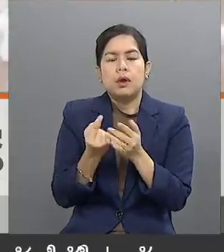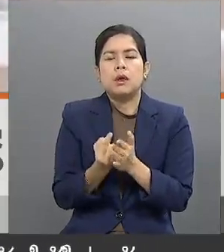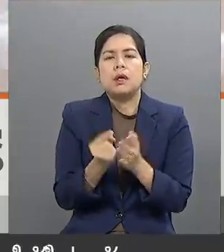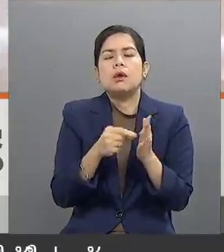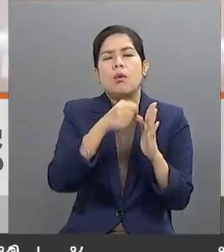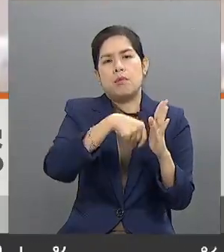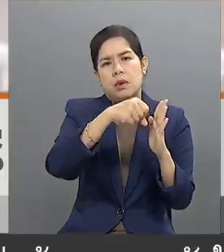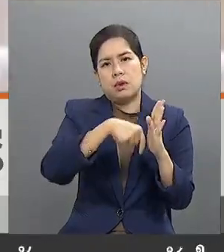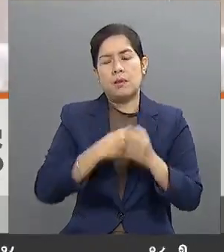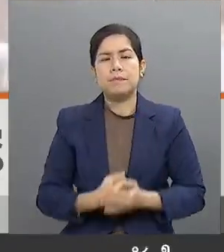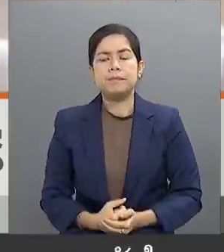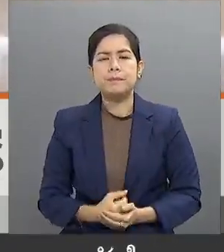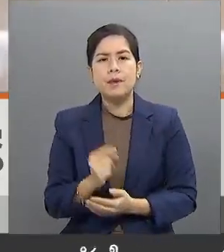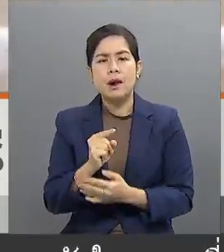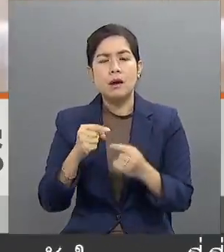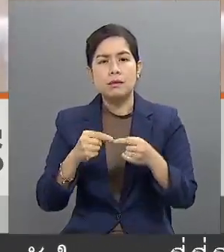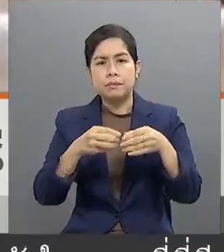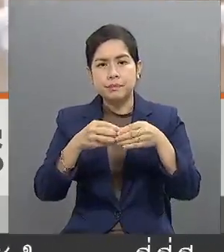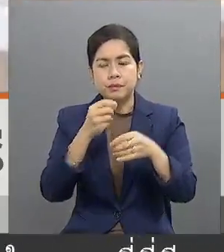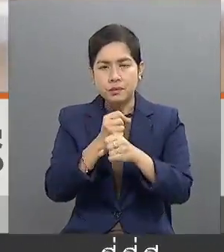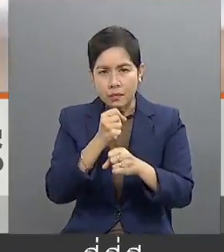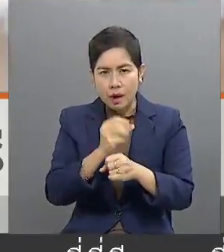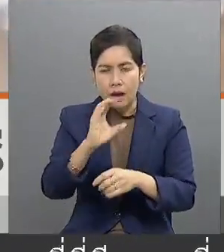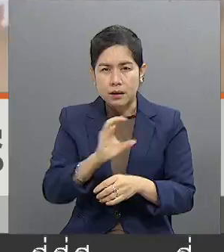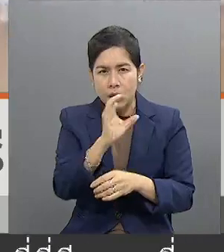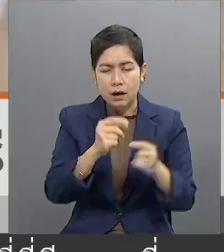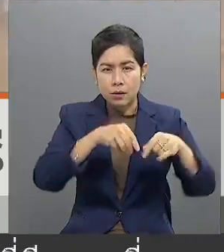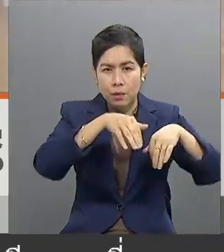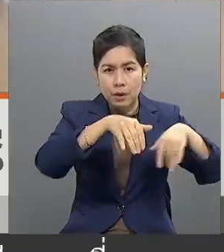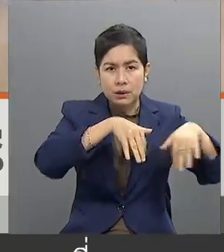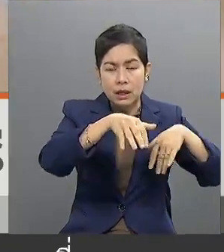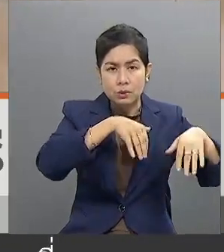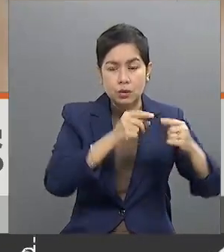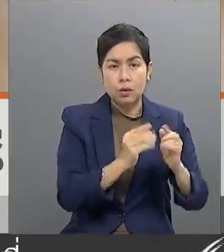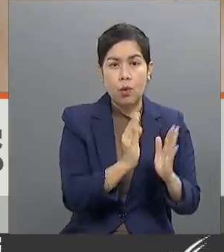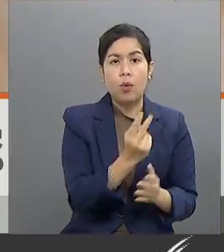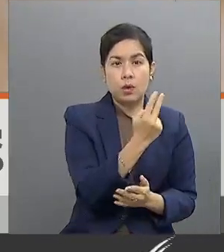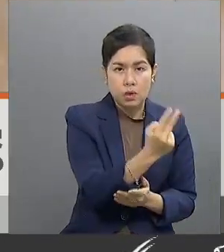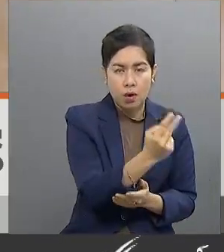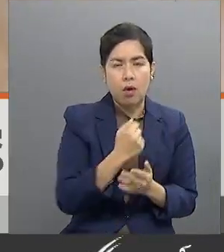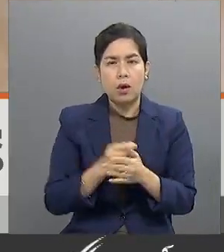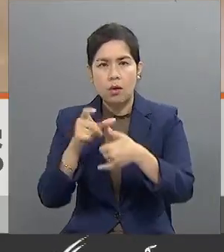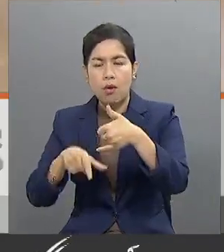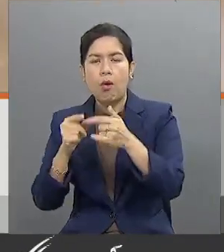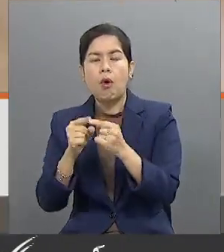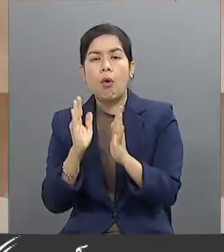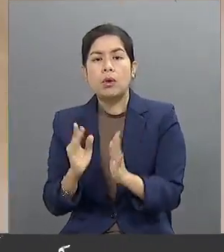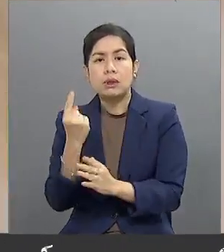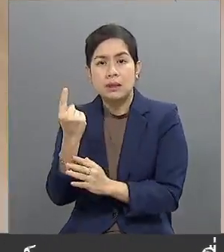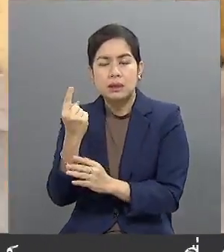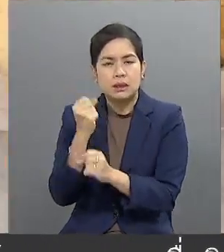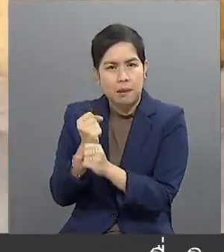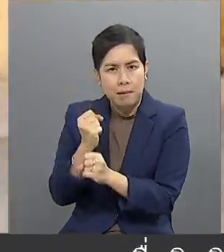วังใหม่ตำบลบุพราหมณ์สองคนและเจ้าหน้าที่หมวดการทางกบินทร์บุรีอีกหนึ่งคนที่ถูกน้ำป่าพัดหายไป